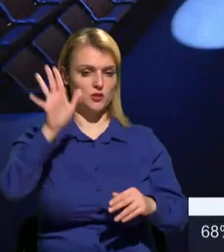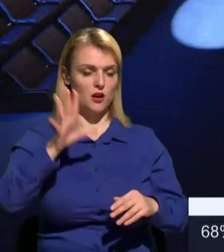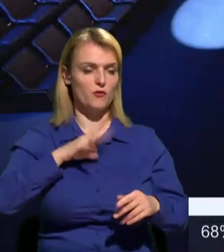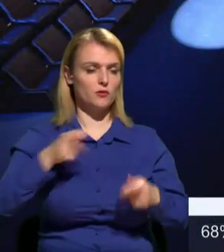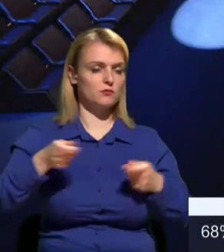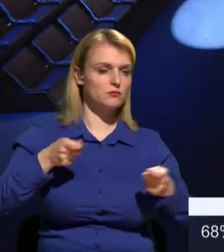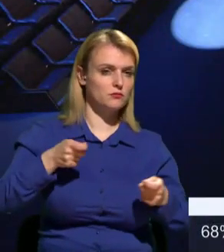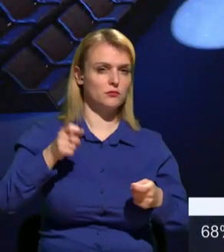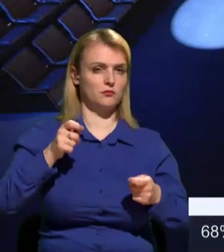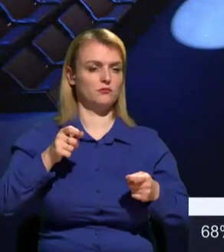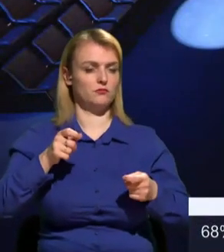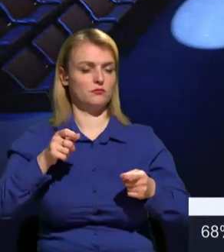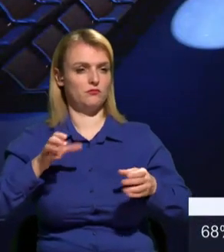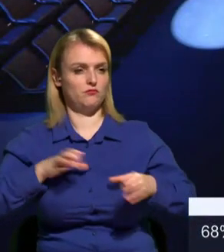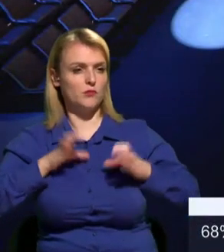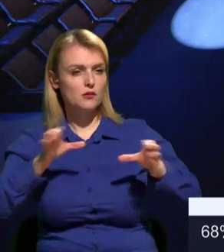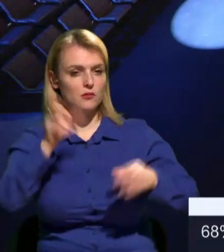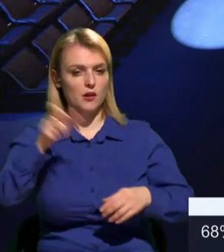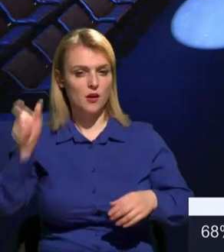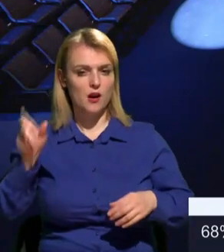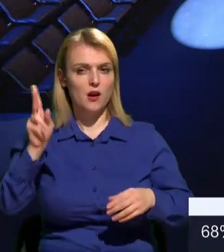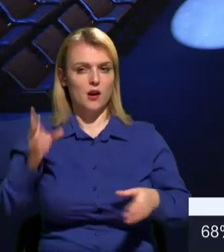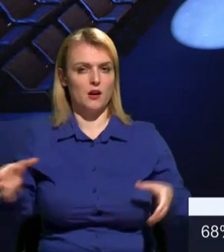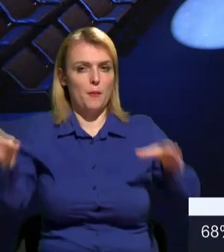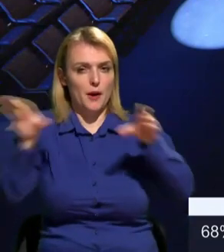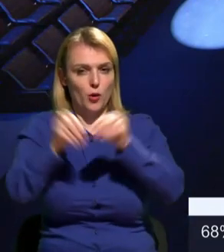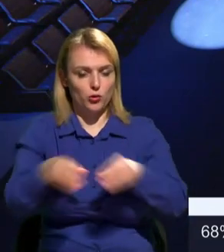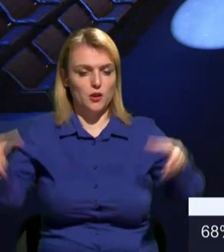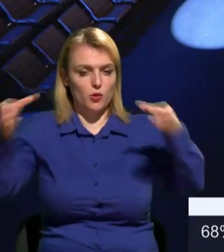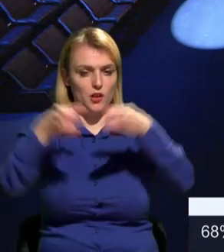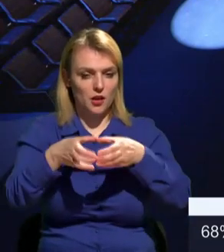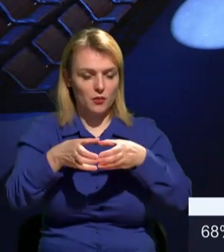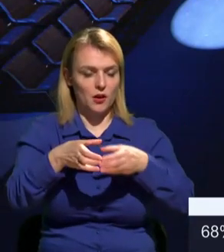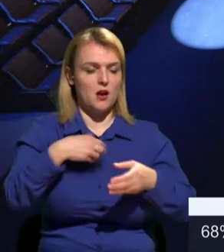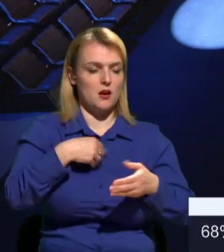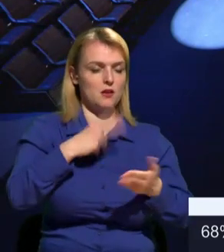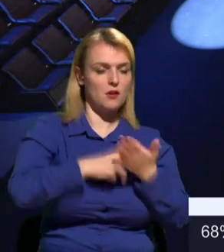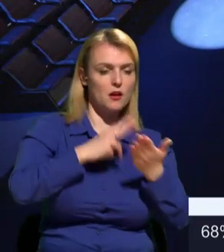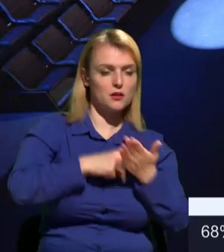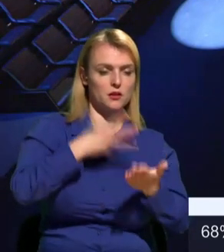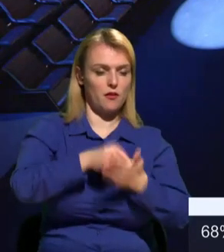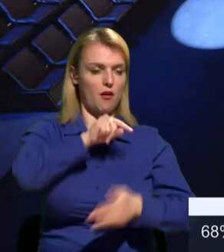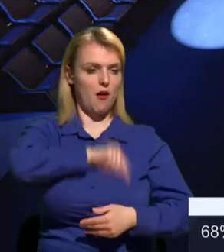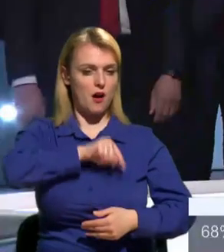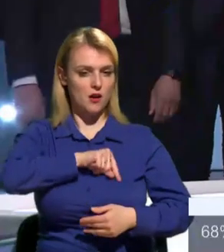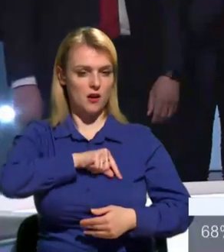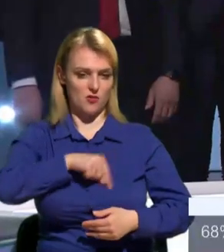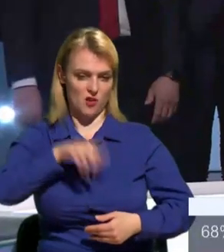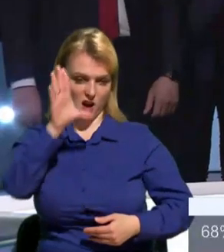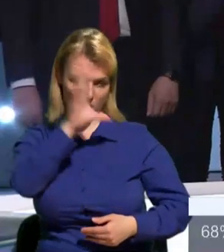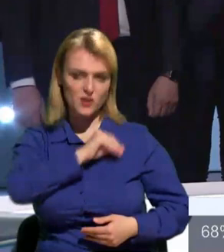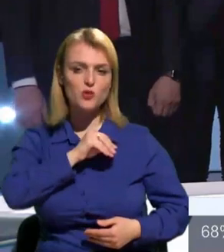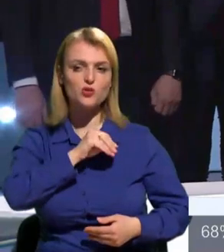oligarhic pe care împreună cu echipa și datorită caracterului de care am dat dovadă am reușit să-l dăm jos în